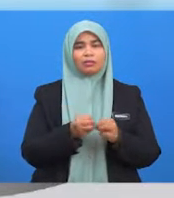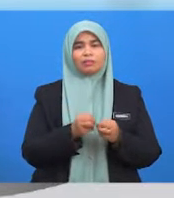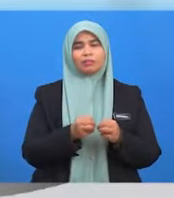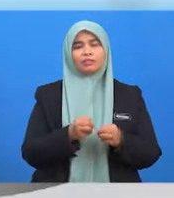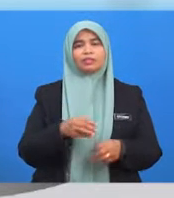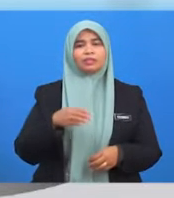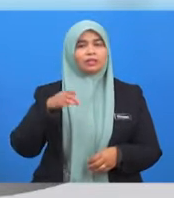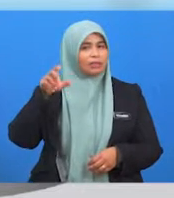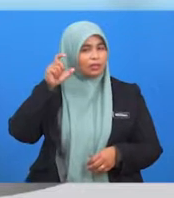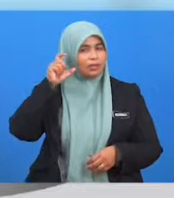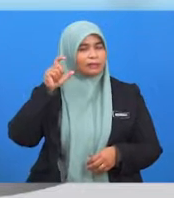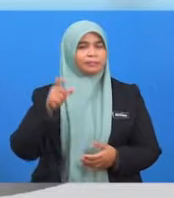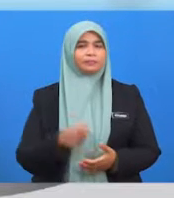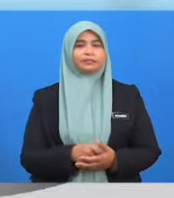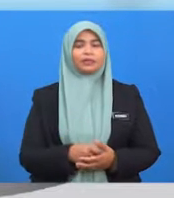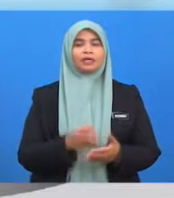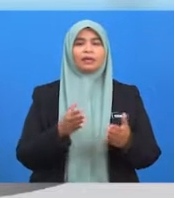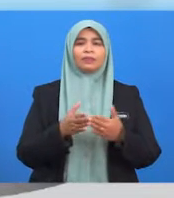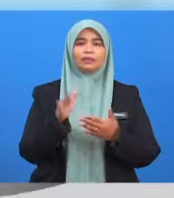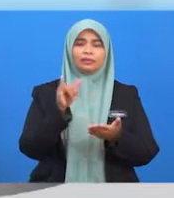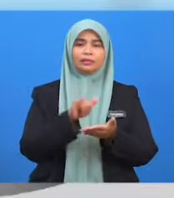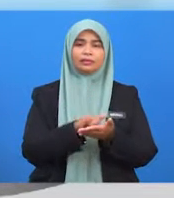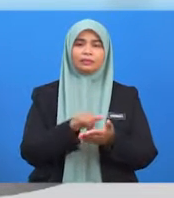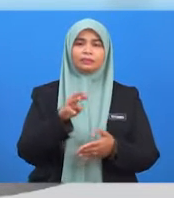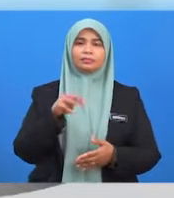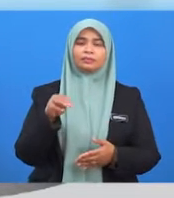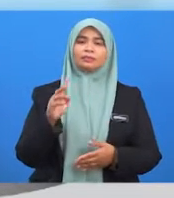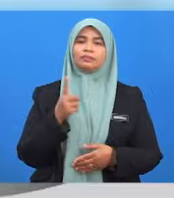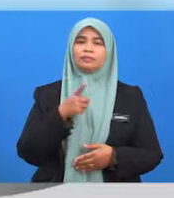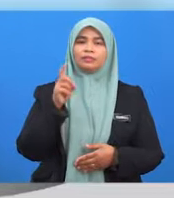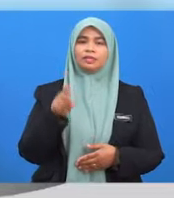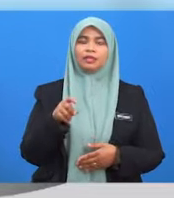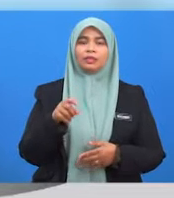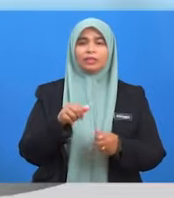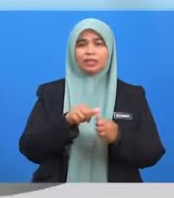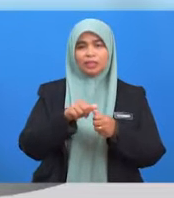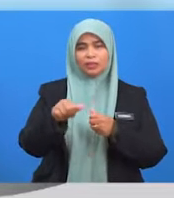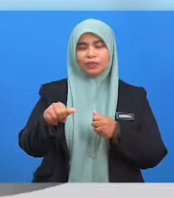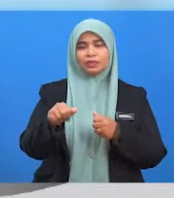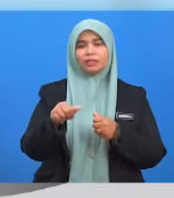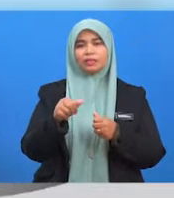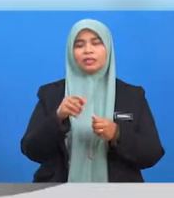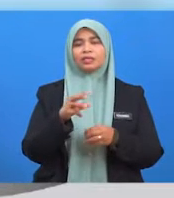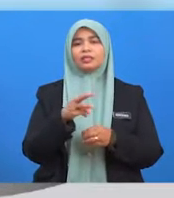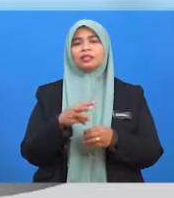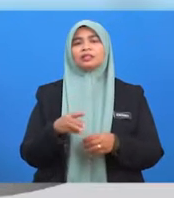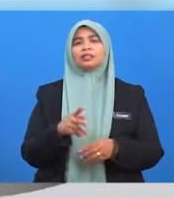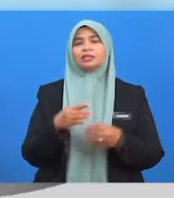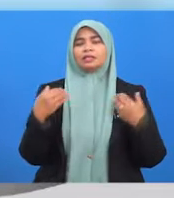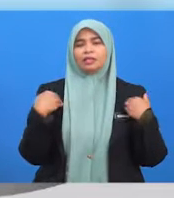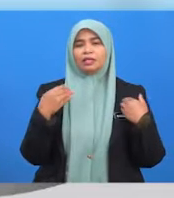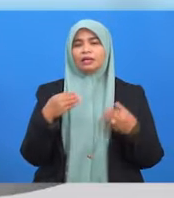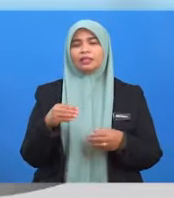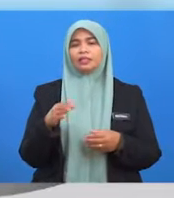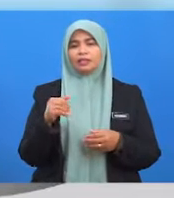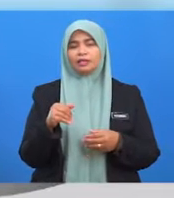masalah pendengaran. Oleh itu, murid-murid, kita harus menghindari suasana yang